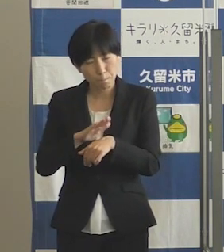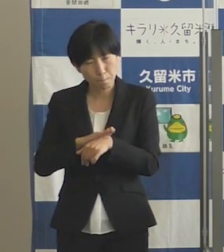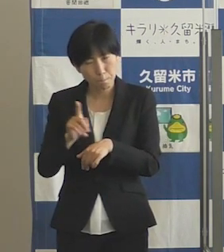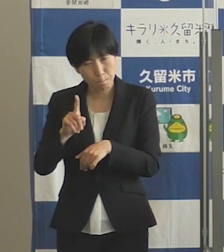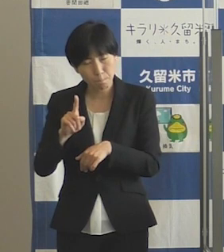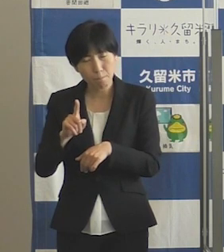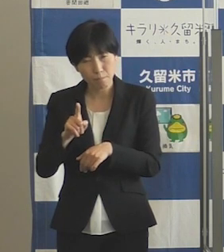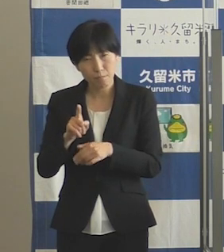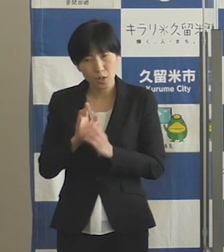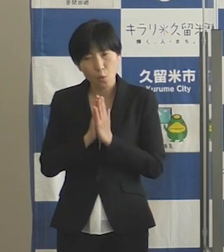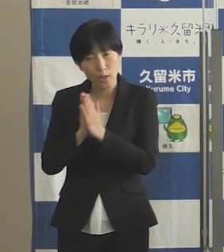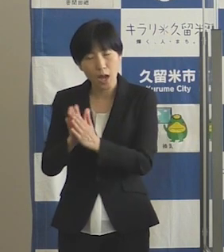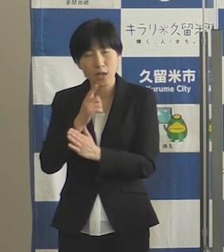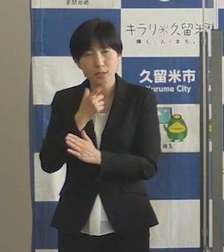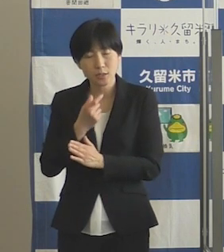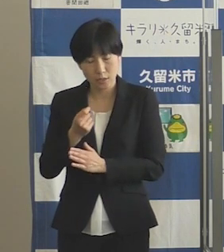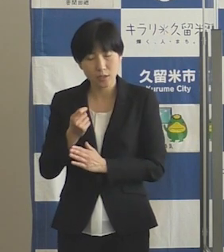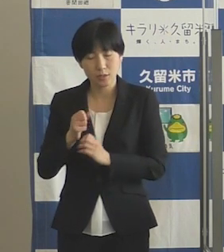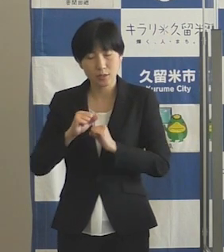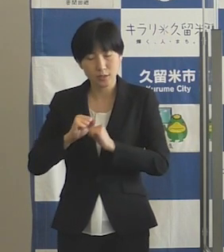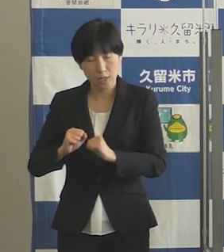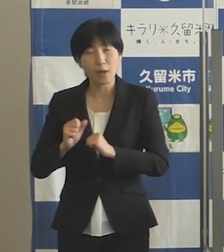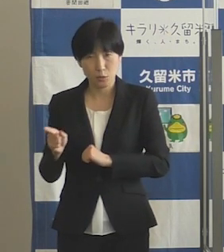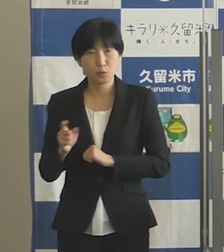または要請をいたしたところであります。